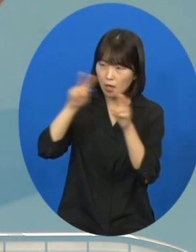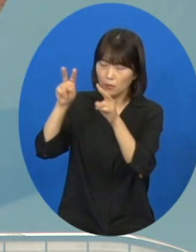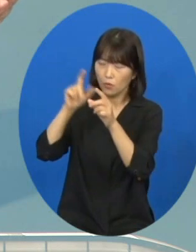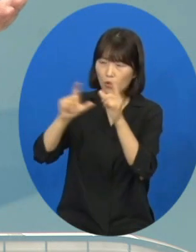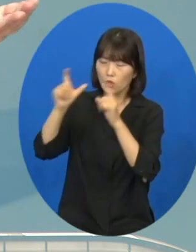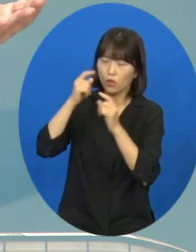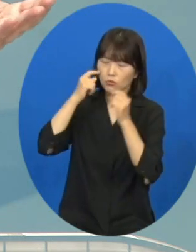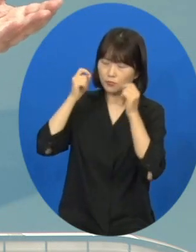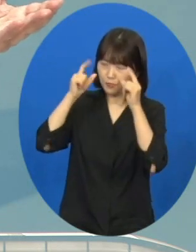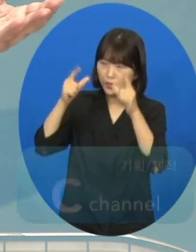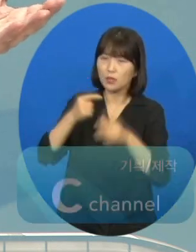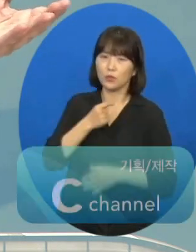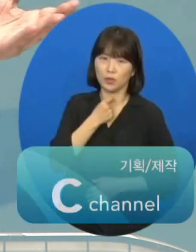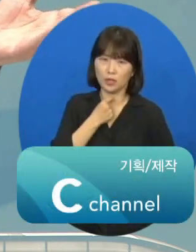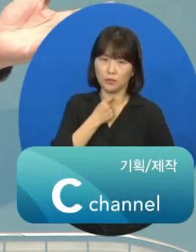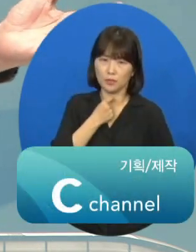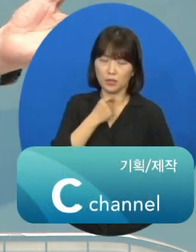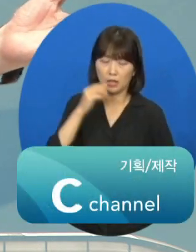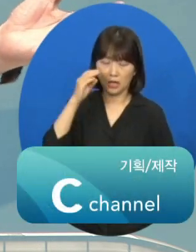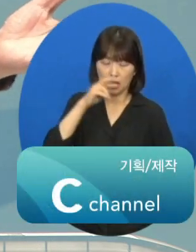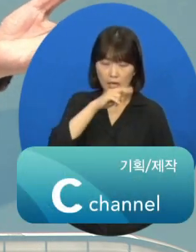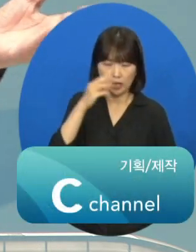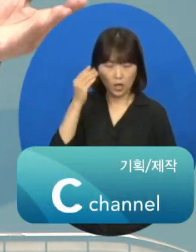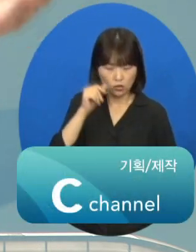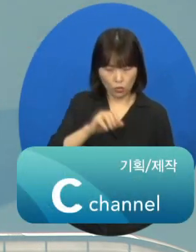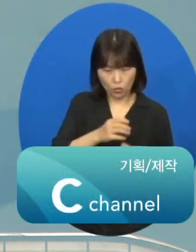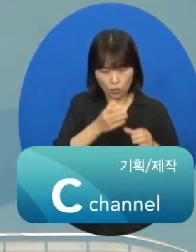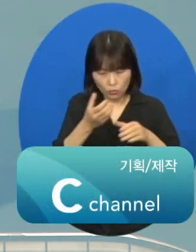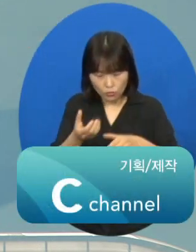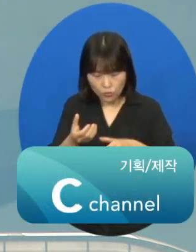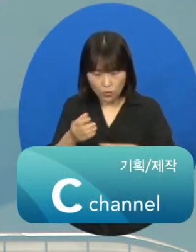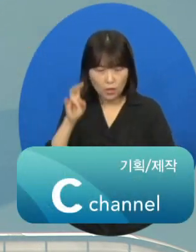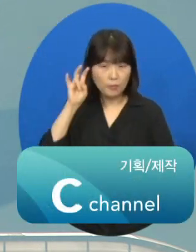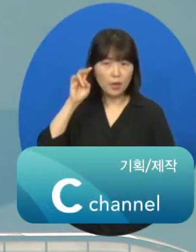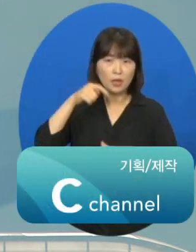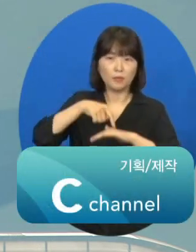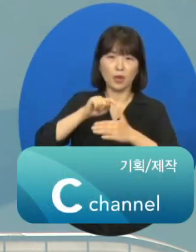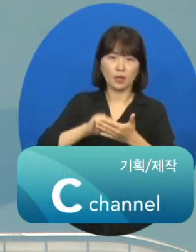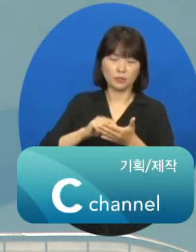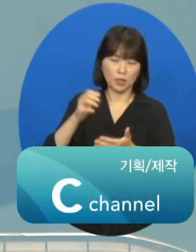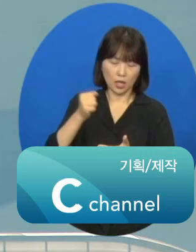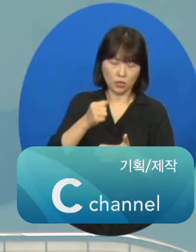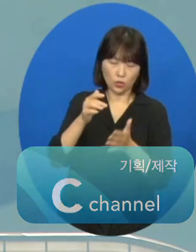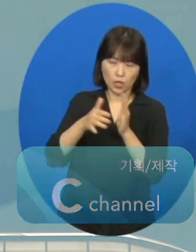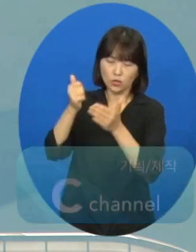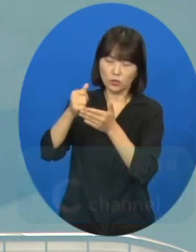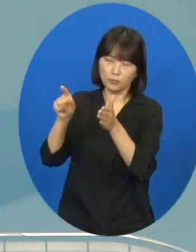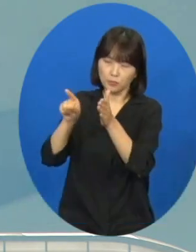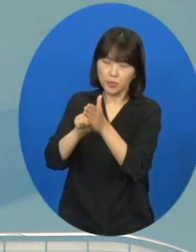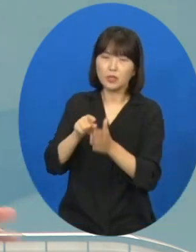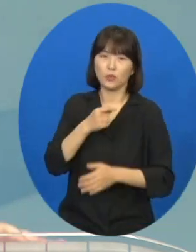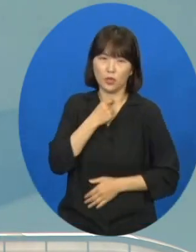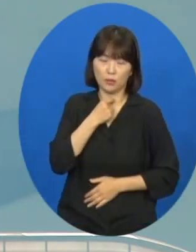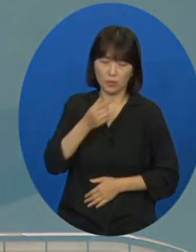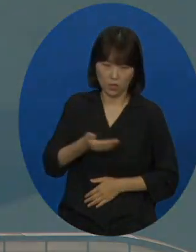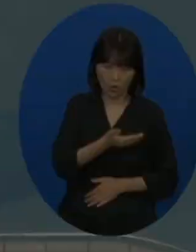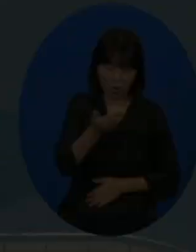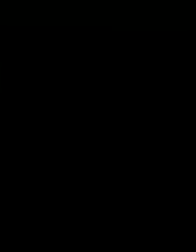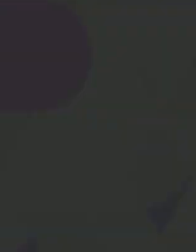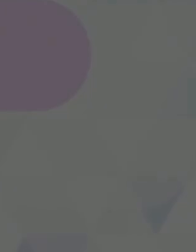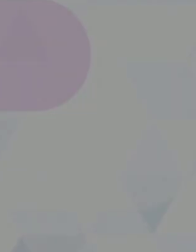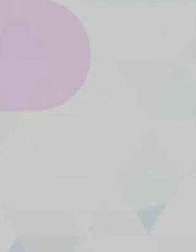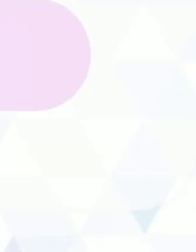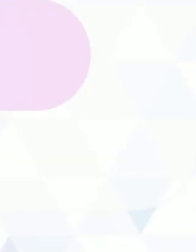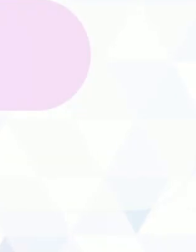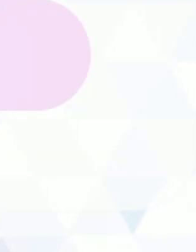옥합 부었던 마리아의 그 심정으로 제가 예수님 믿고 싶습니다. 여러분의 입으로 분명하게 구하시기 바랍니다.